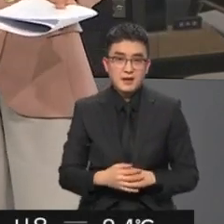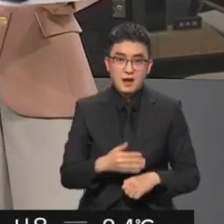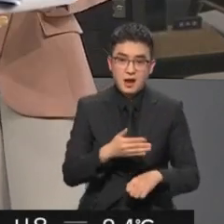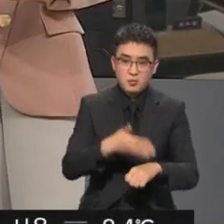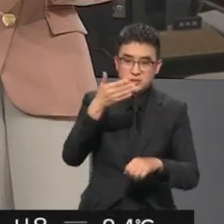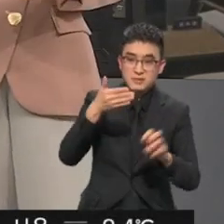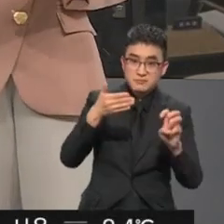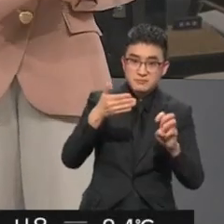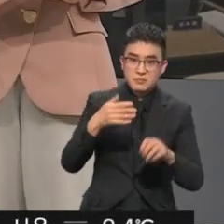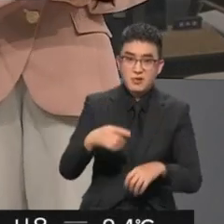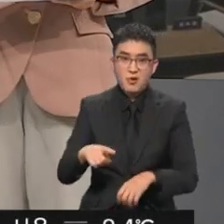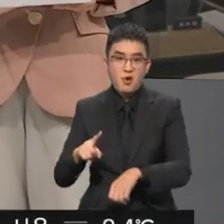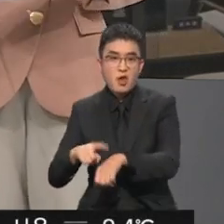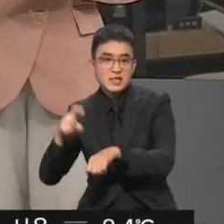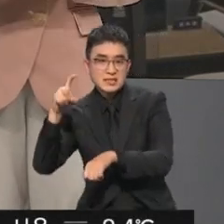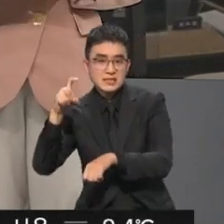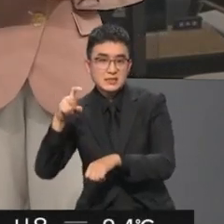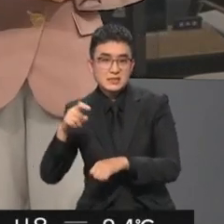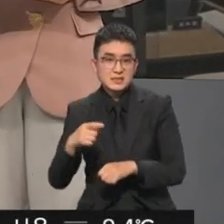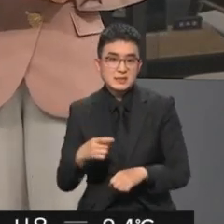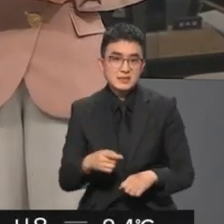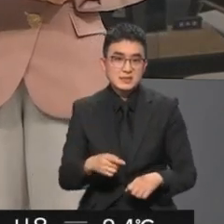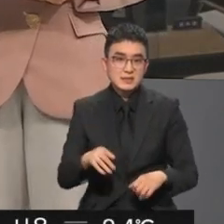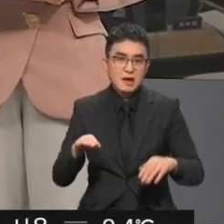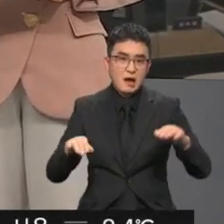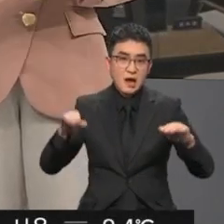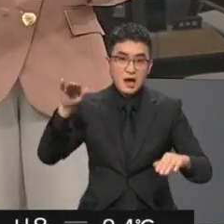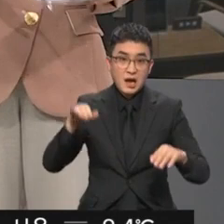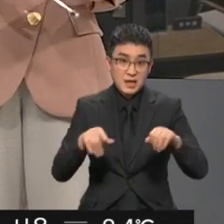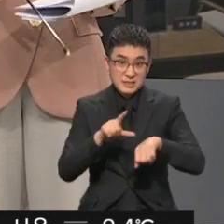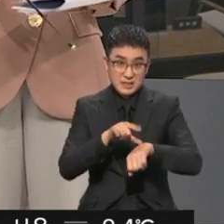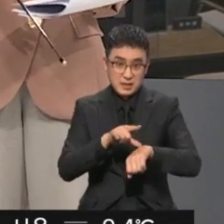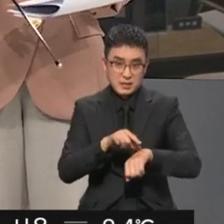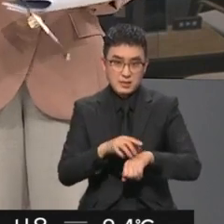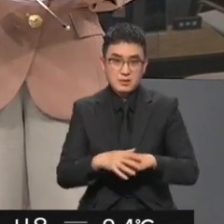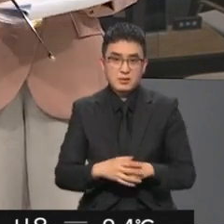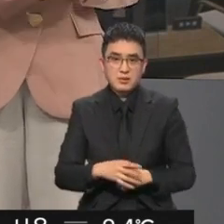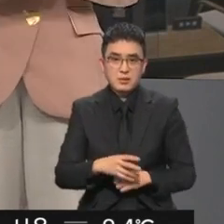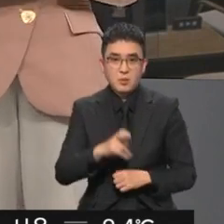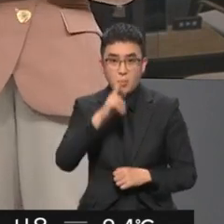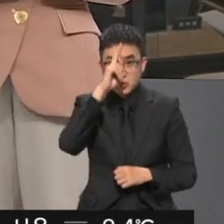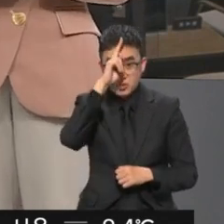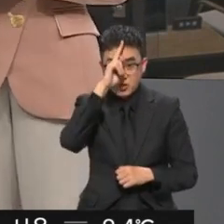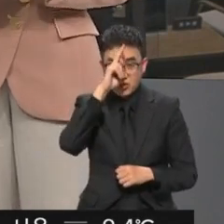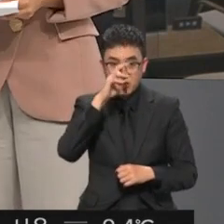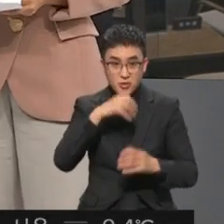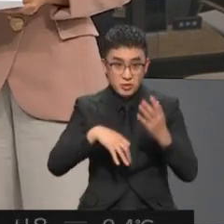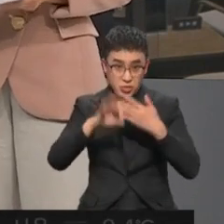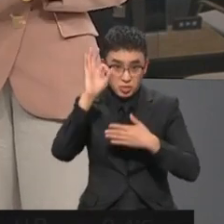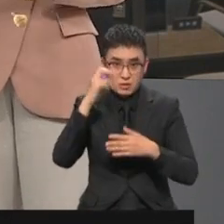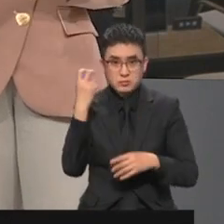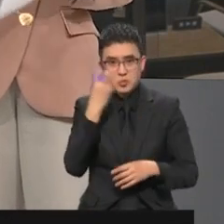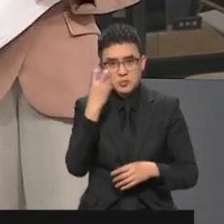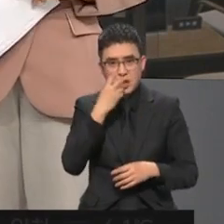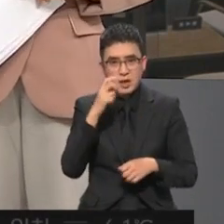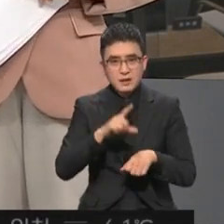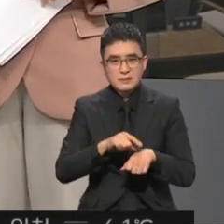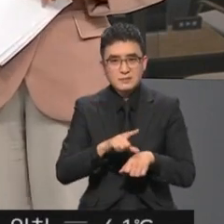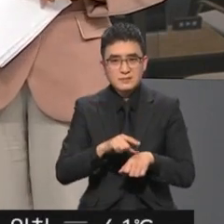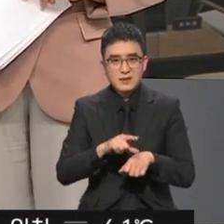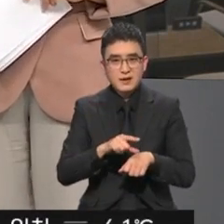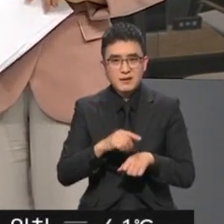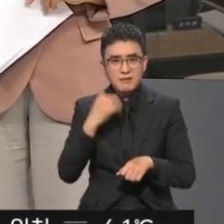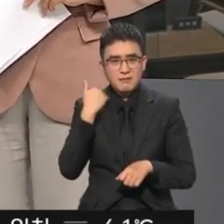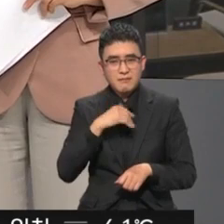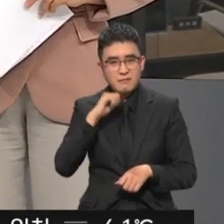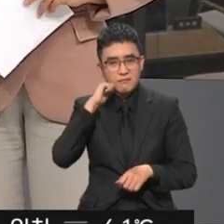11시, 1시간 반 차이지만 점심시간을 고려하면 오전 중에는 어느 정도로 조사를 할 수 있을지 확 달라진